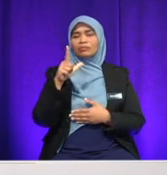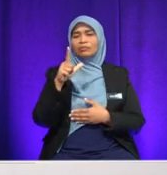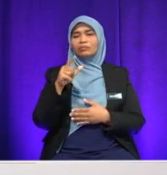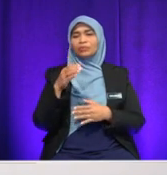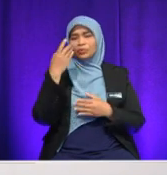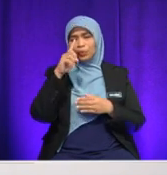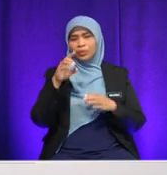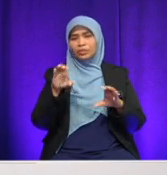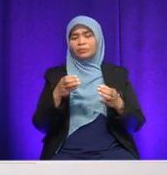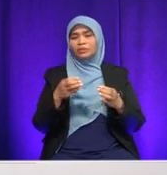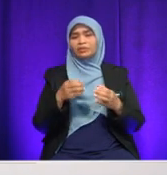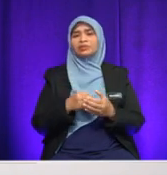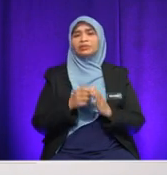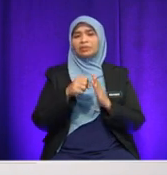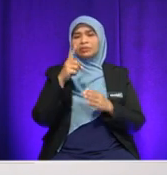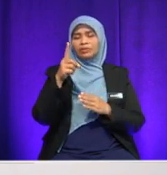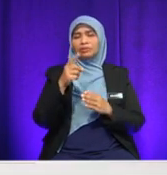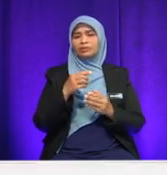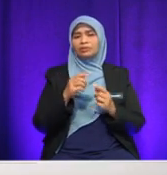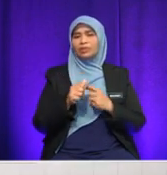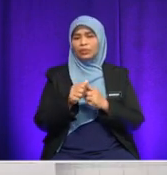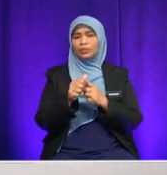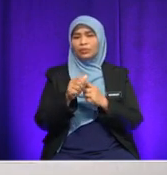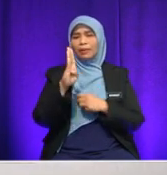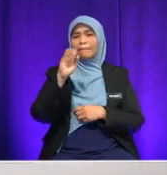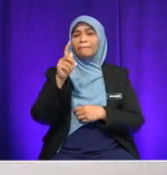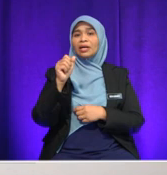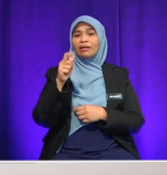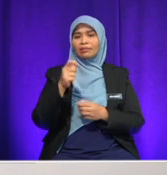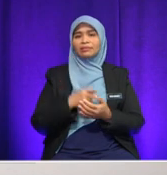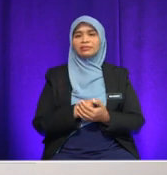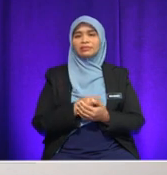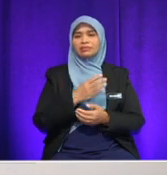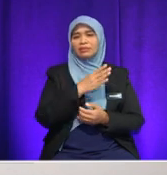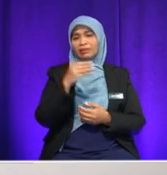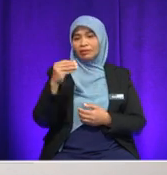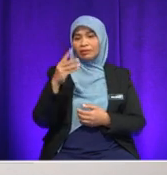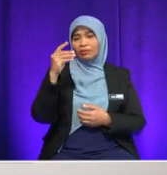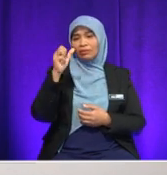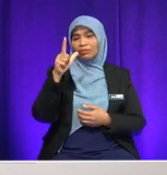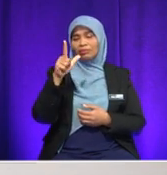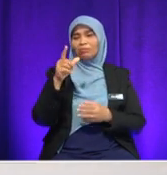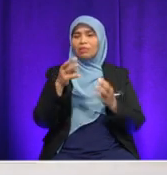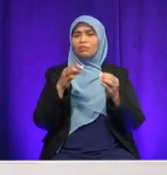sesuatu mengikut bakat masing-masing. Dan Dol bersetuju untuk dijadikan bahan utama permainan mereka.